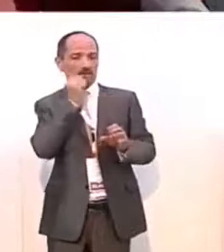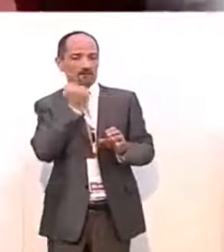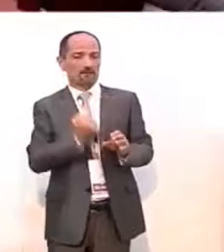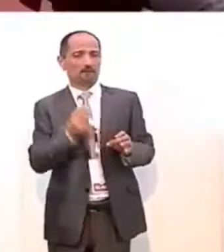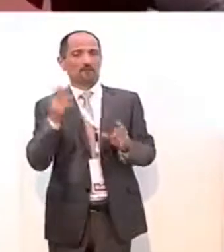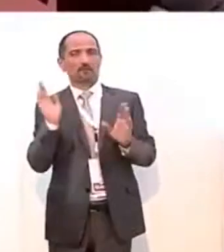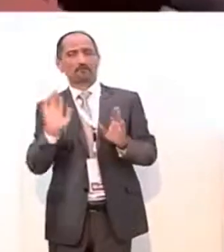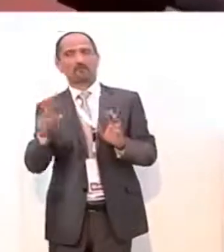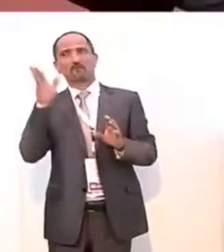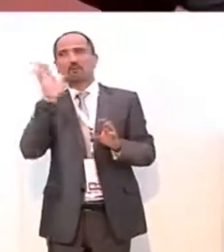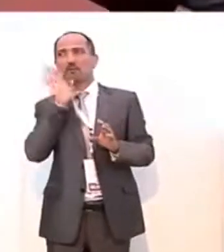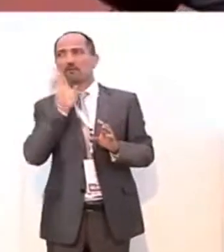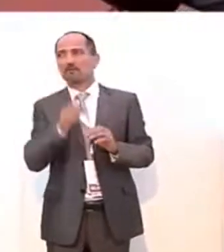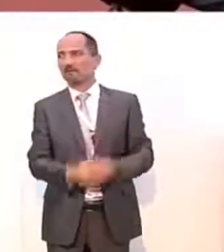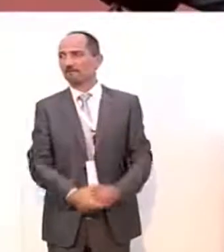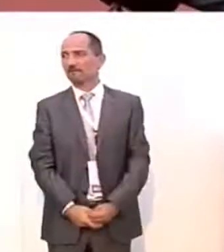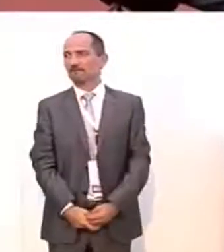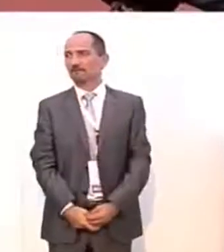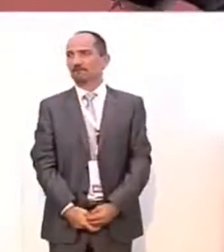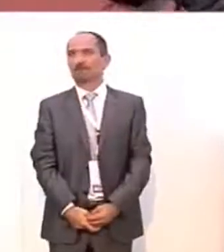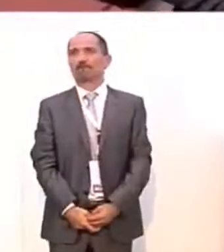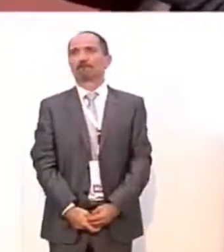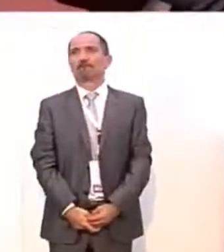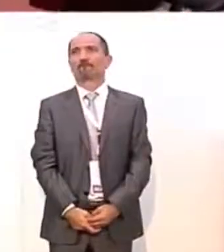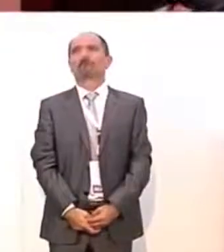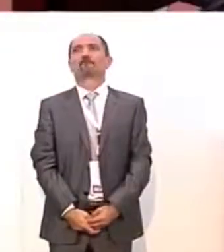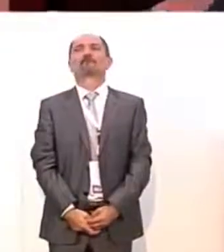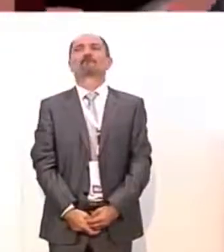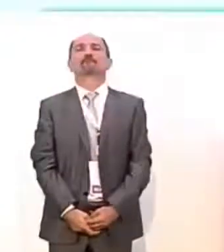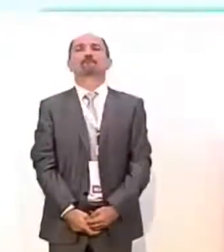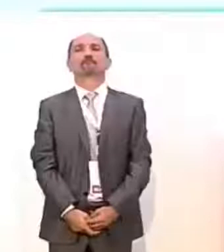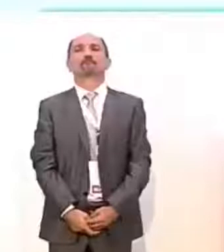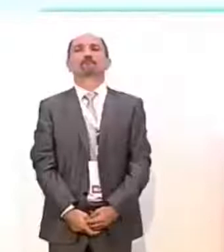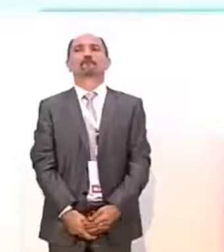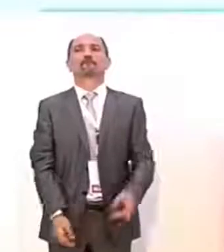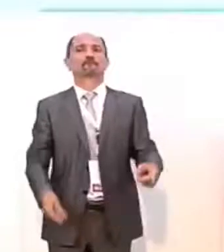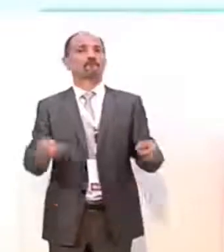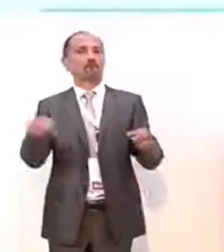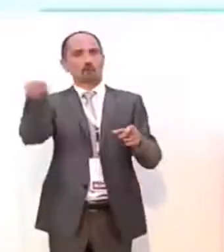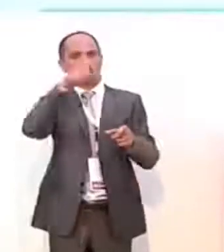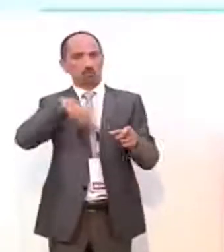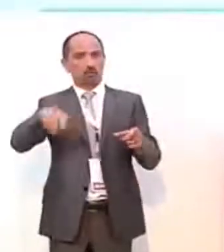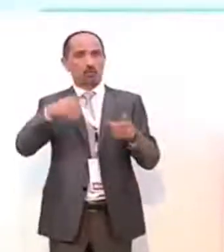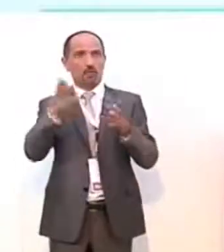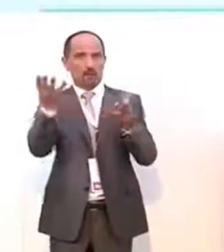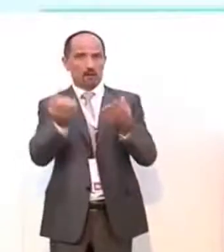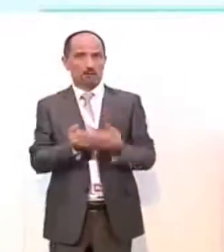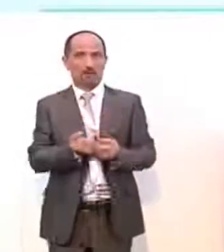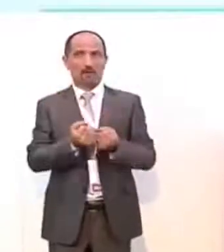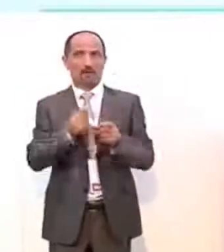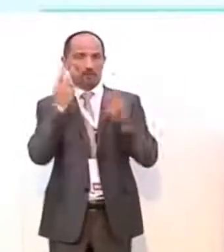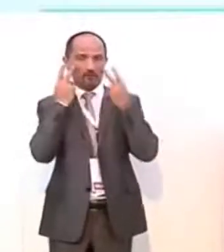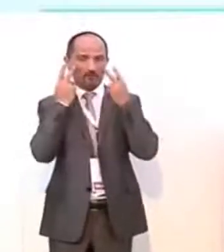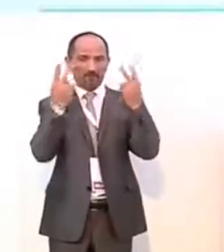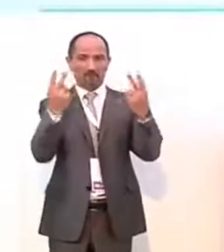agli uomini. Sì, partiamo da dove diceva Linda Laura. Noi abbiamo, come dire, una